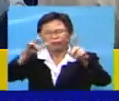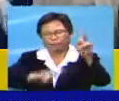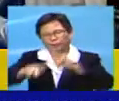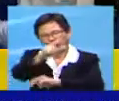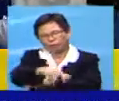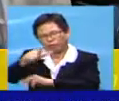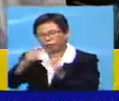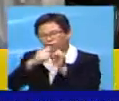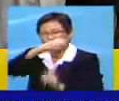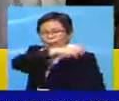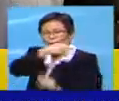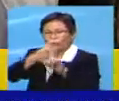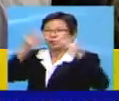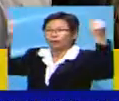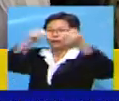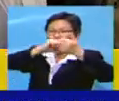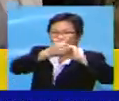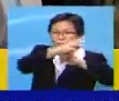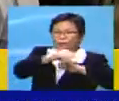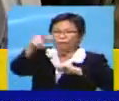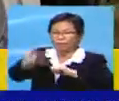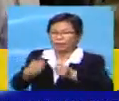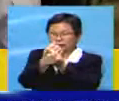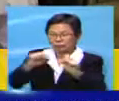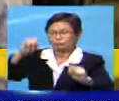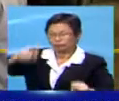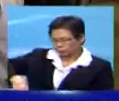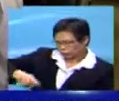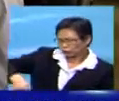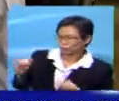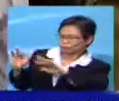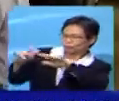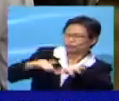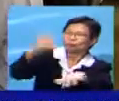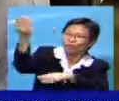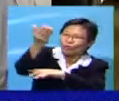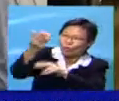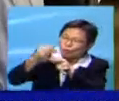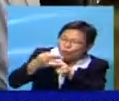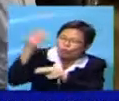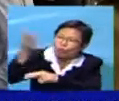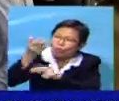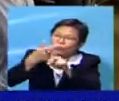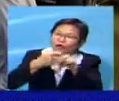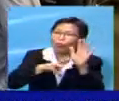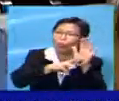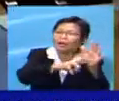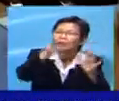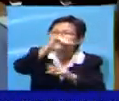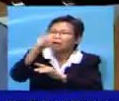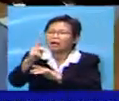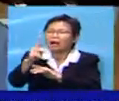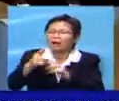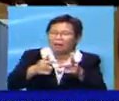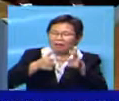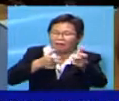Beliau bersama-sama pegawai daripada Majlis Sukan dan pihak keselamatan Kemboja hadir untuk mendengar taklimat ringkas daripada wakil jawatankuasa larian